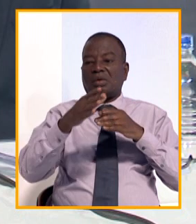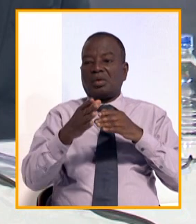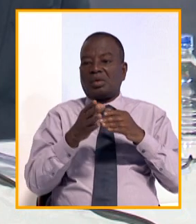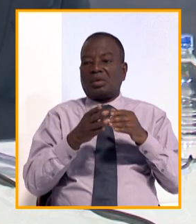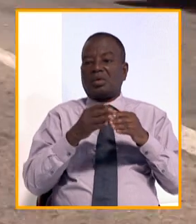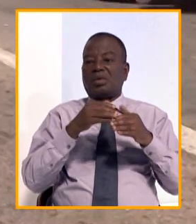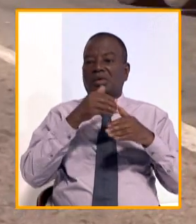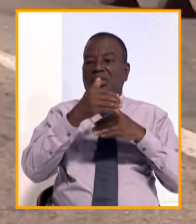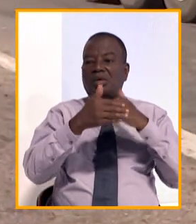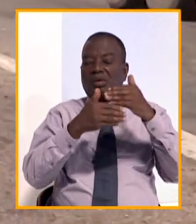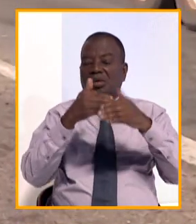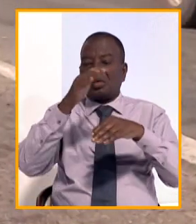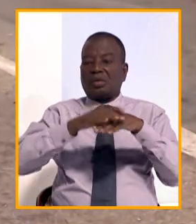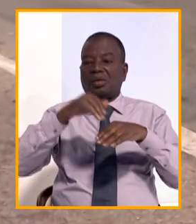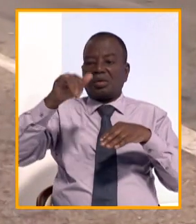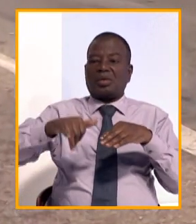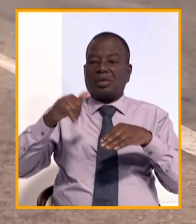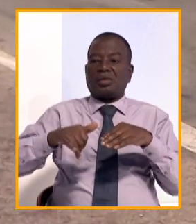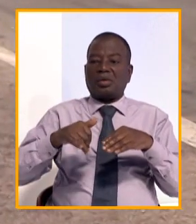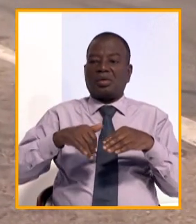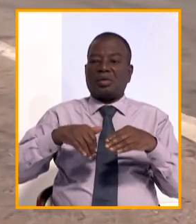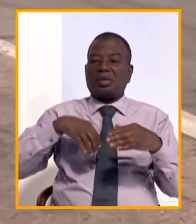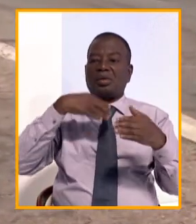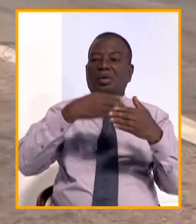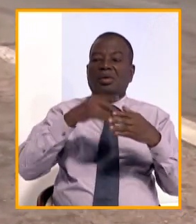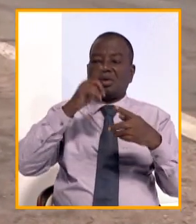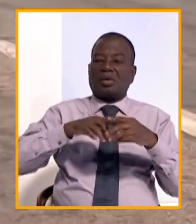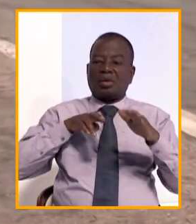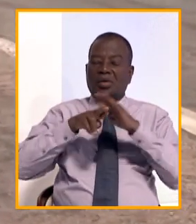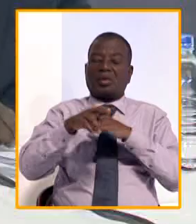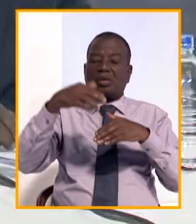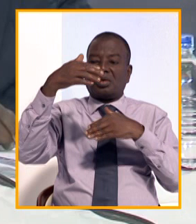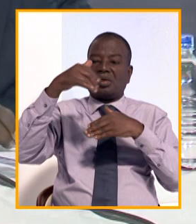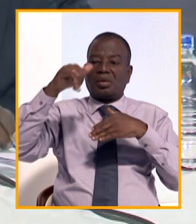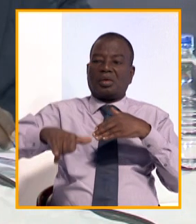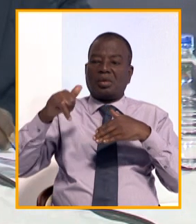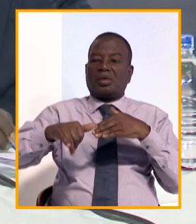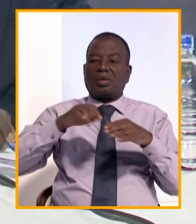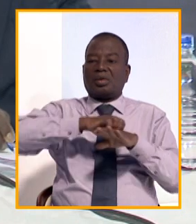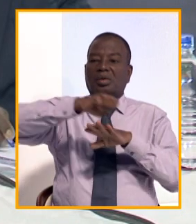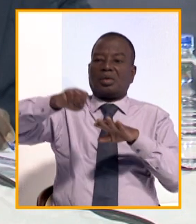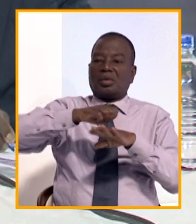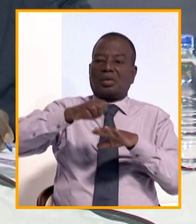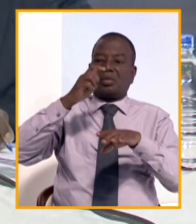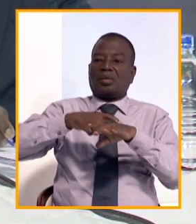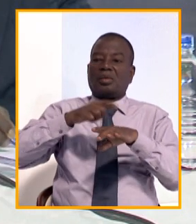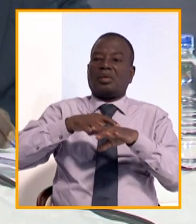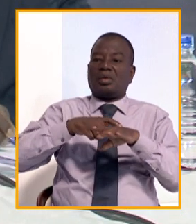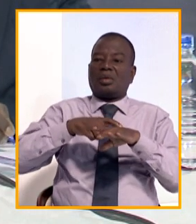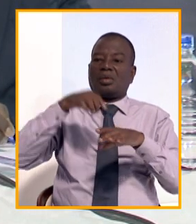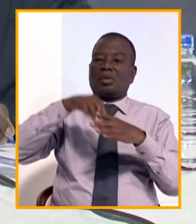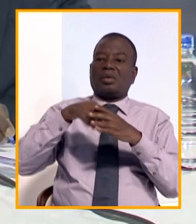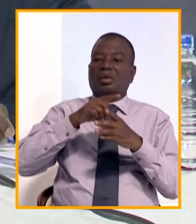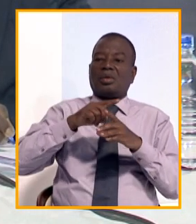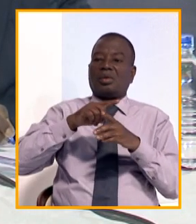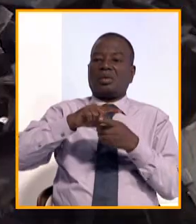à avancer sur Yamoussoukro. Donc, parvenu à l'entrée de Yamoussoukro, il s'est engagé à un moment donné dans une